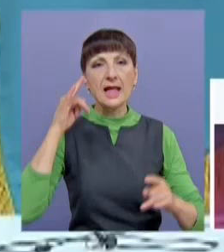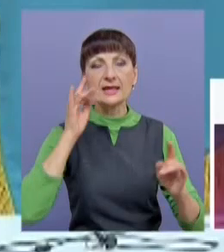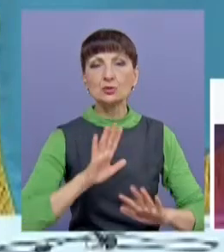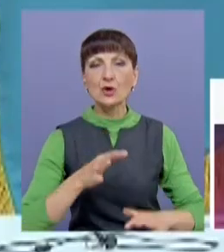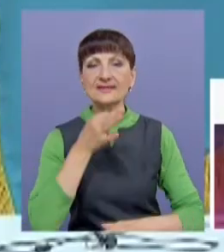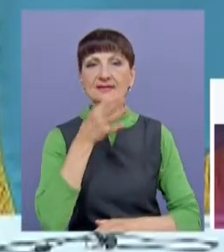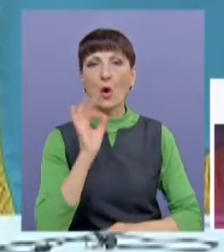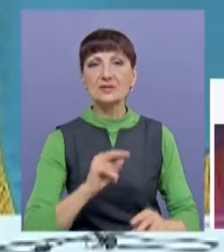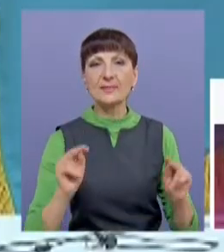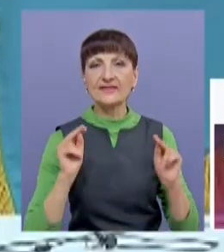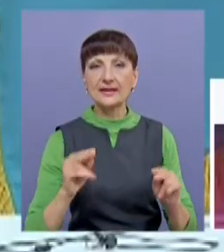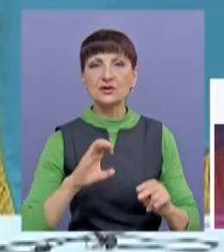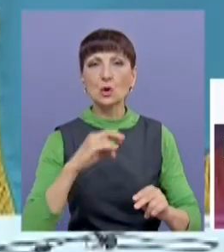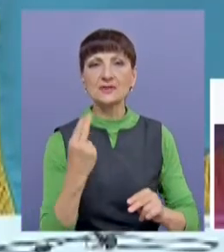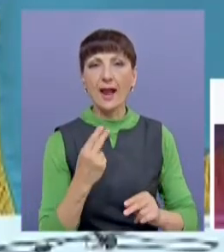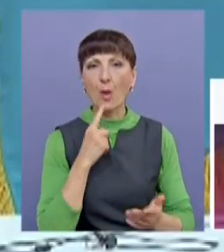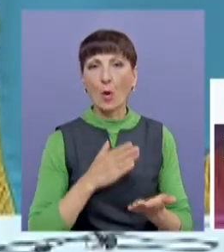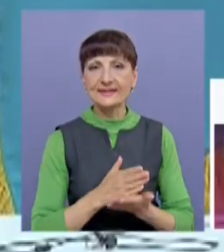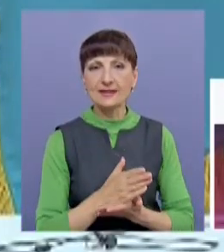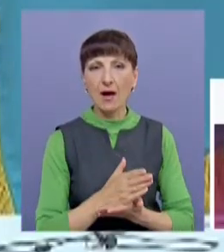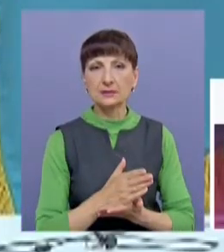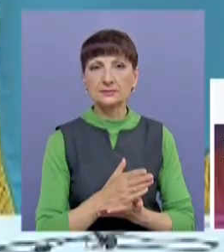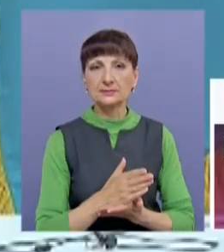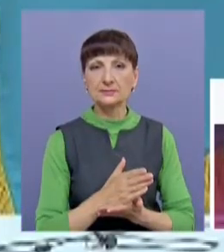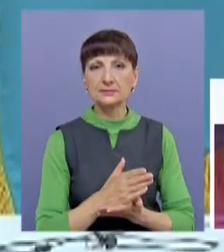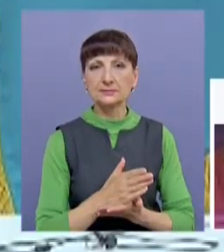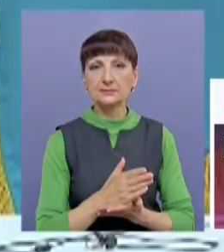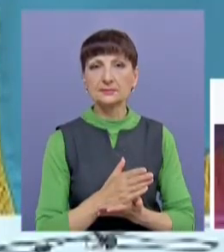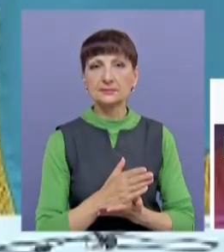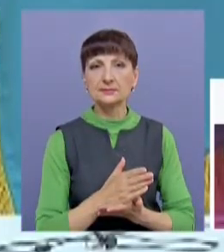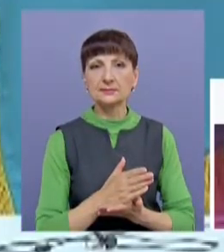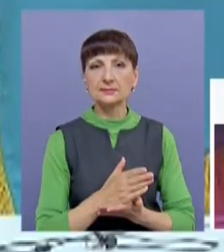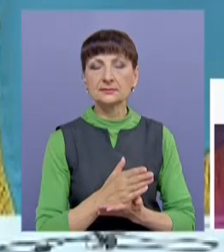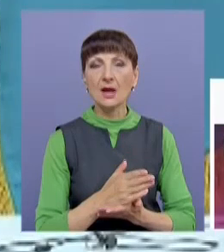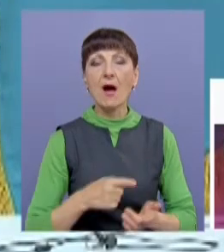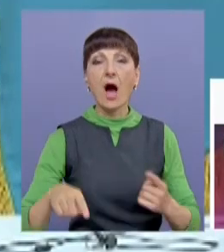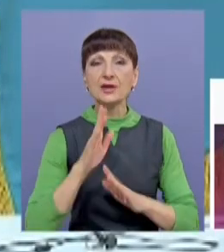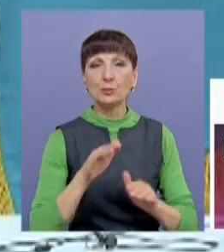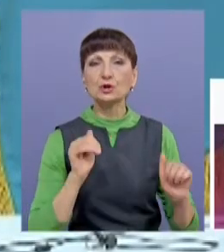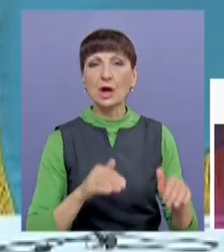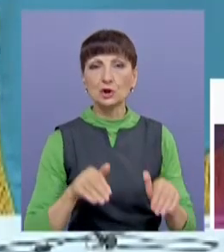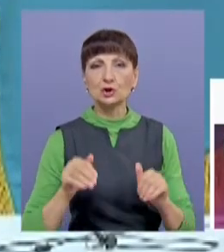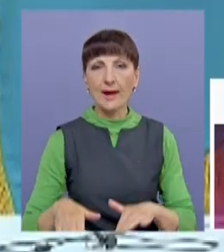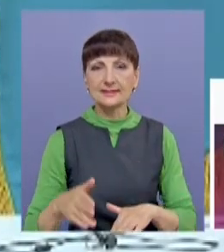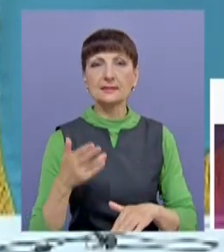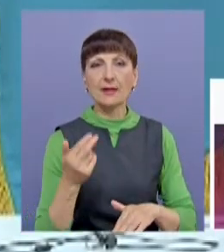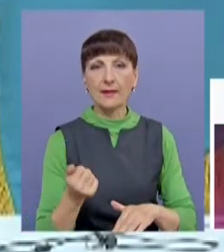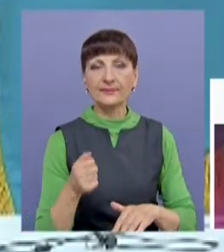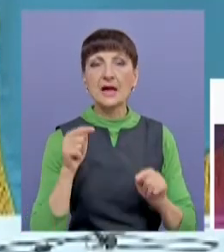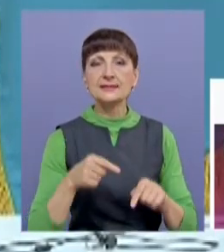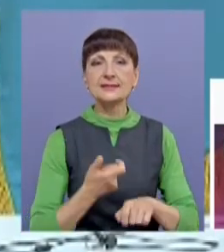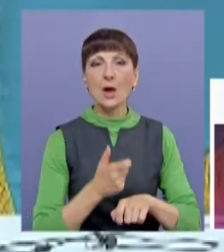о справедливой социальной политике. О справедливой социальной политике. Они будут решаться.